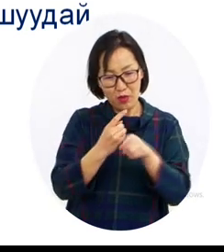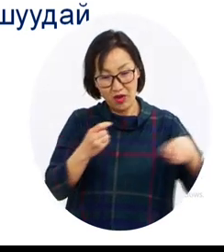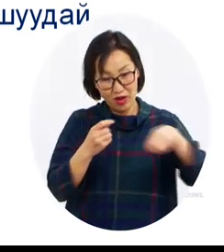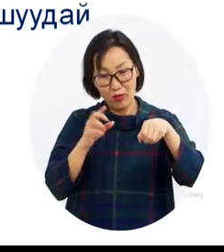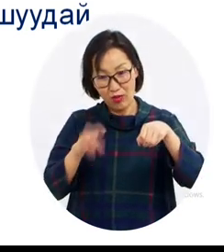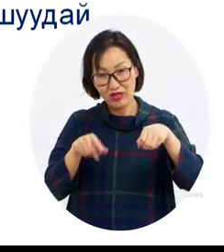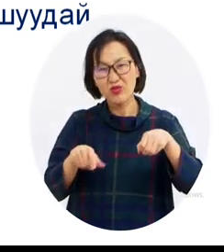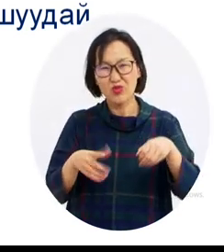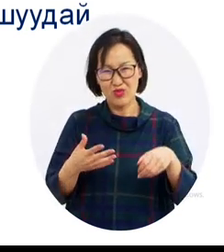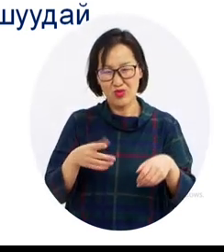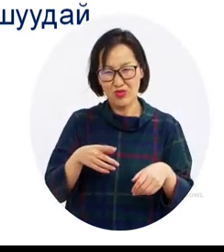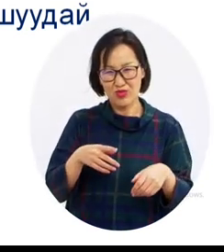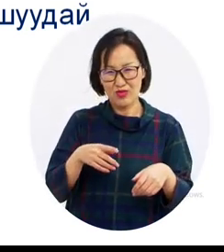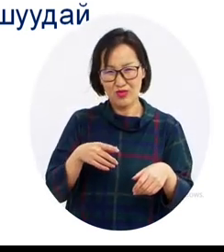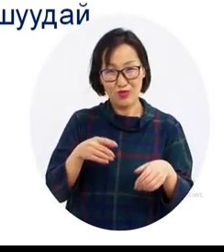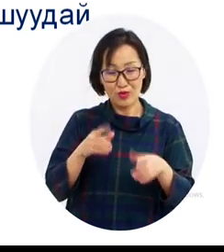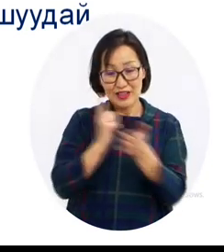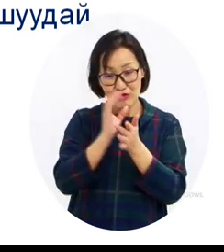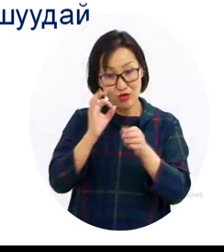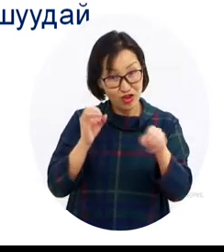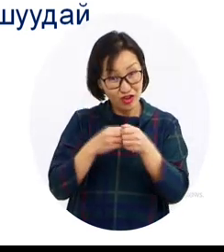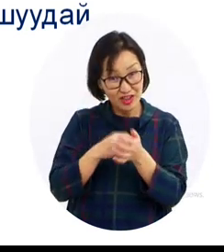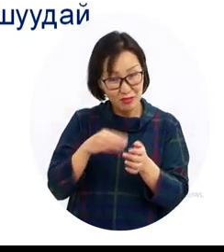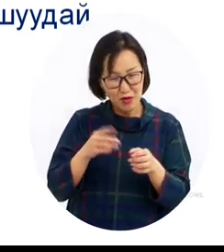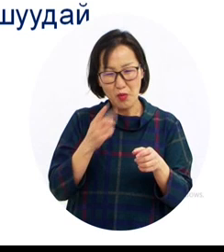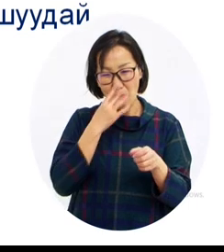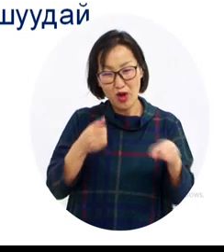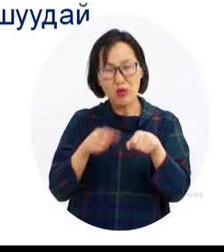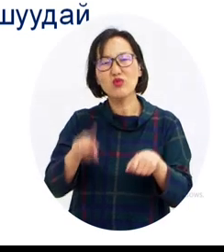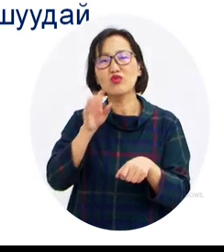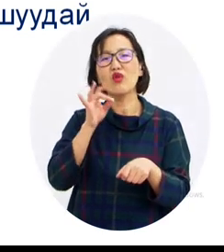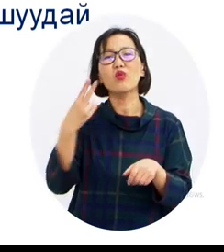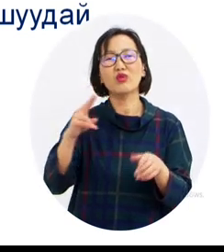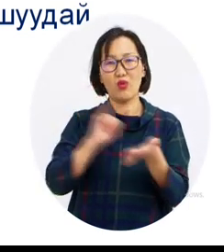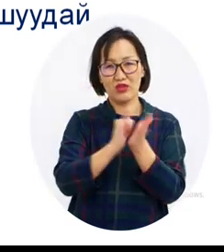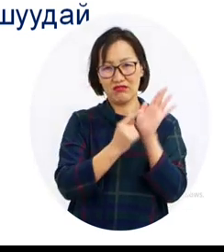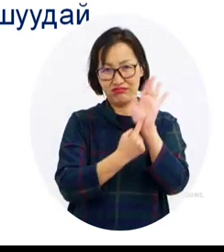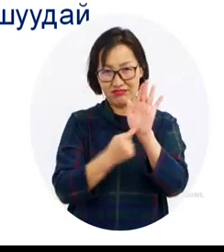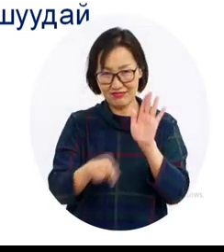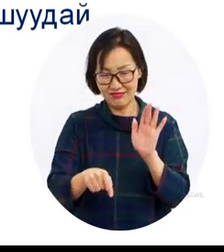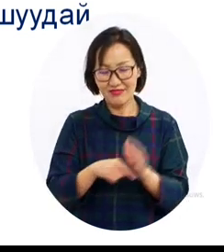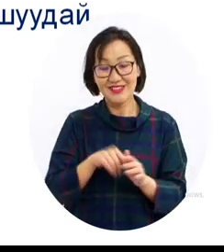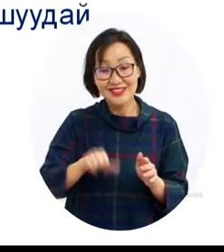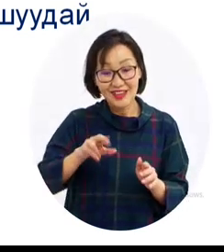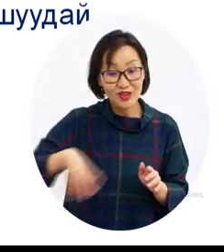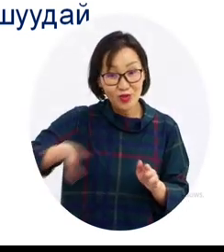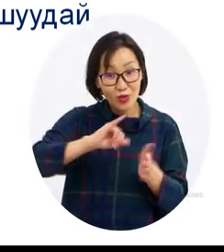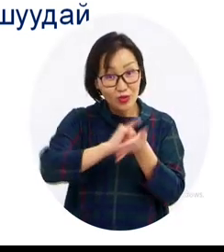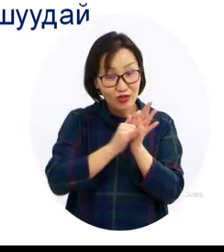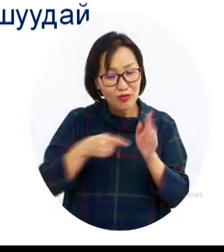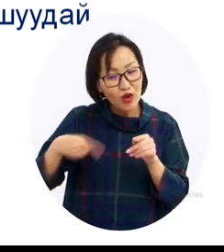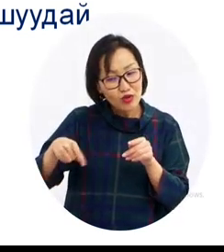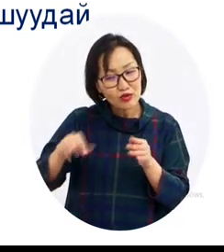хийгээд байл яав болохгүй шүү дээ тийм ээ. Зөрүүд хүний хэлж байгаа юм байна. За ийм маягаар анах сайн хэлцэх тухай